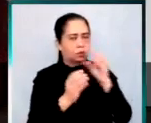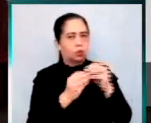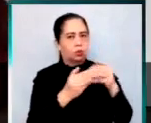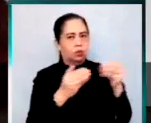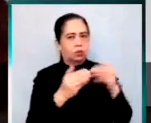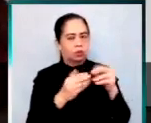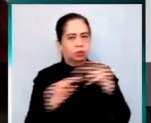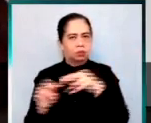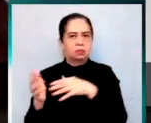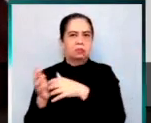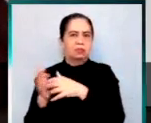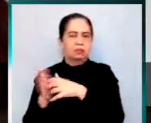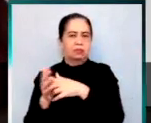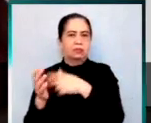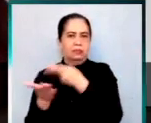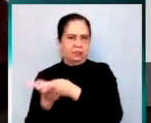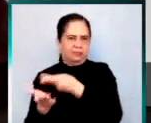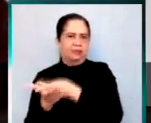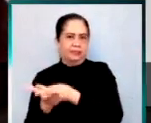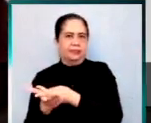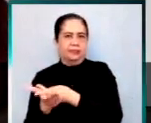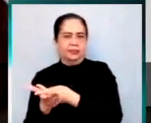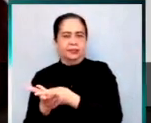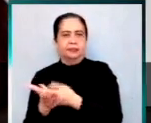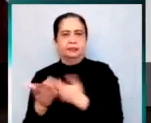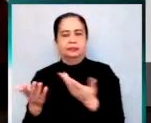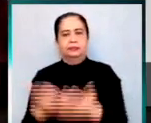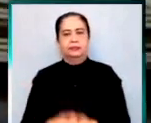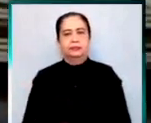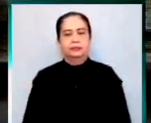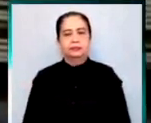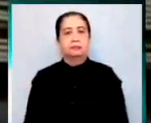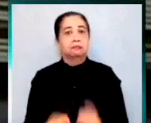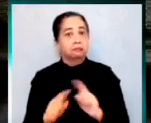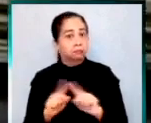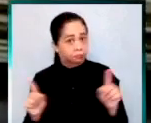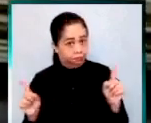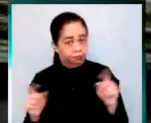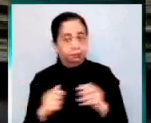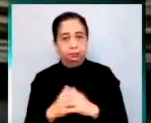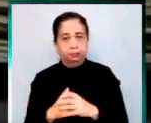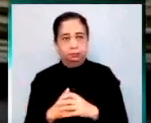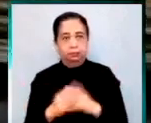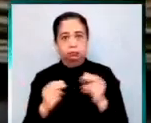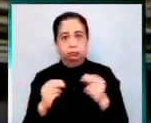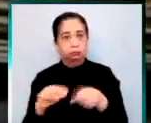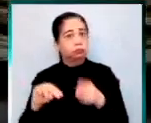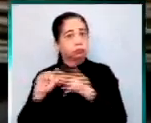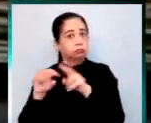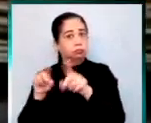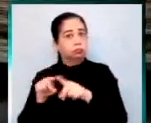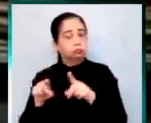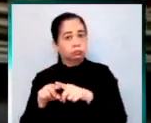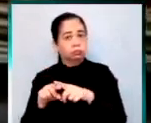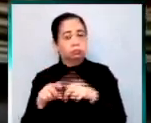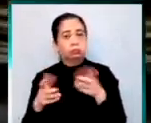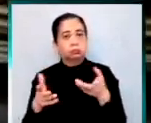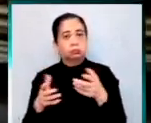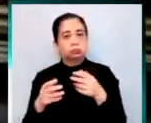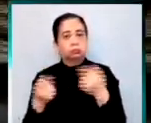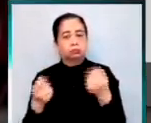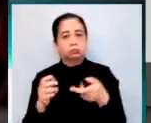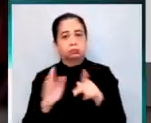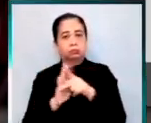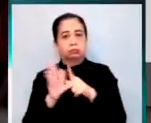natin, humihina yung peso. Kaya lang, nag-increase din naman yung ng policy rate ng central